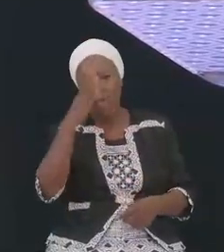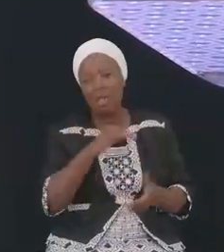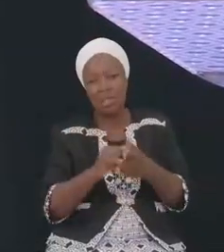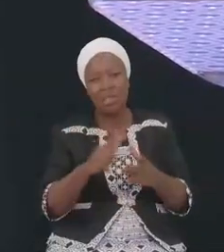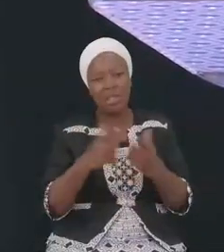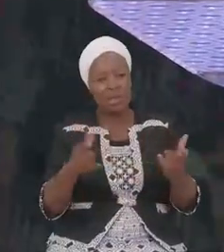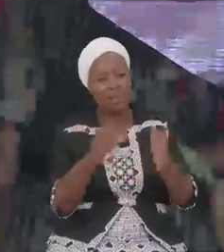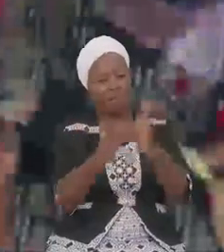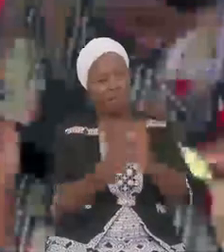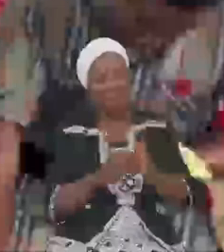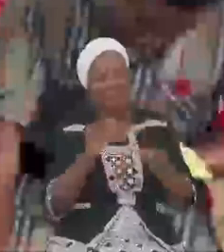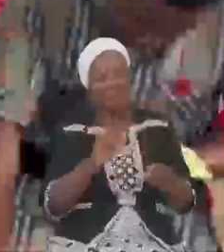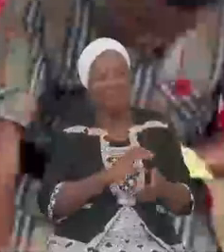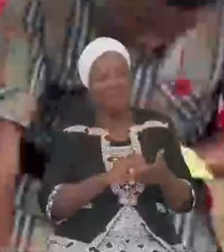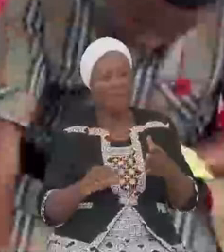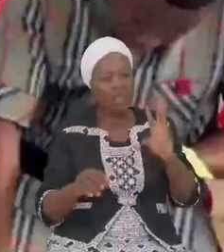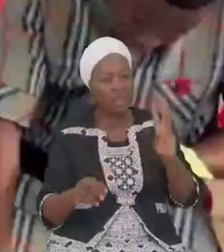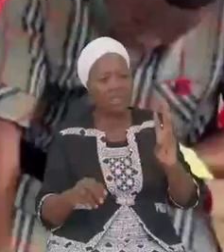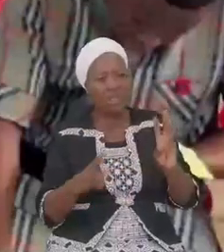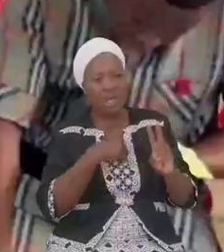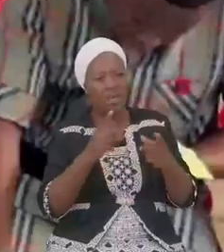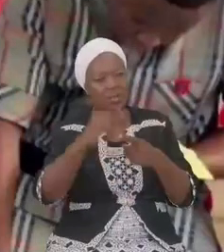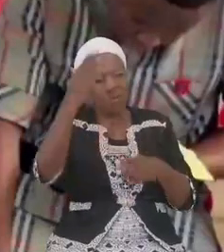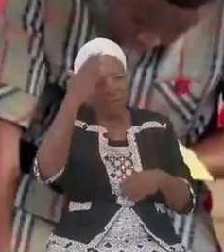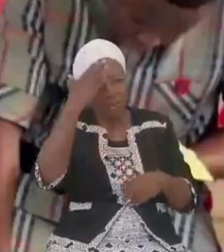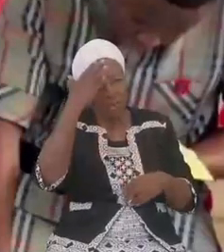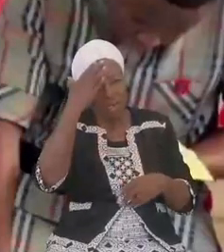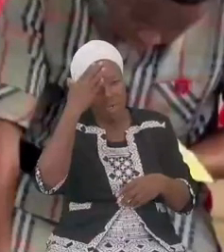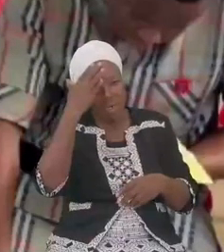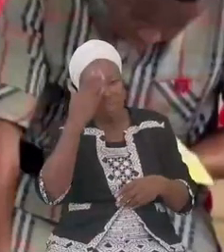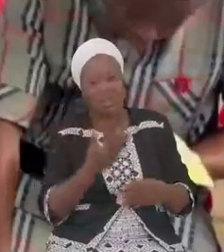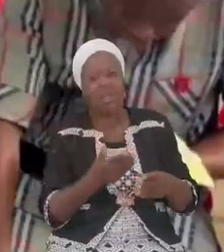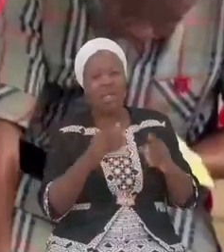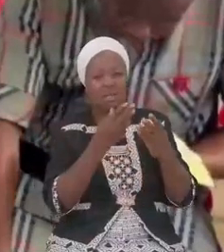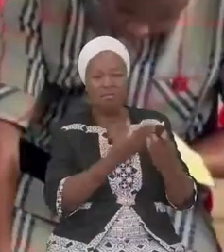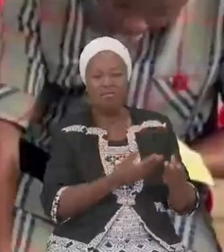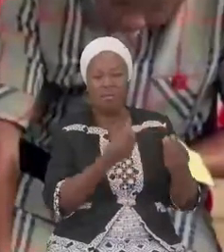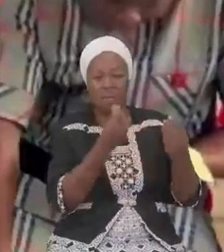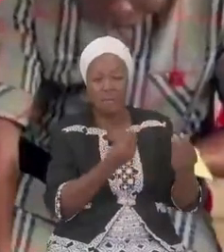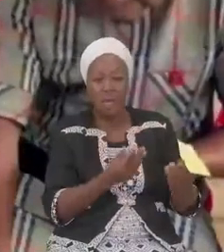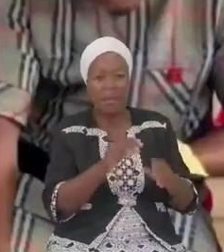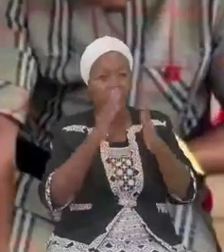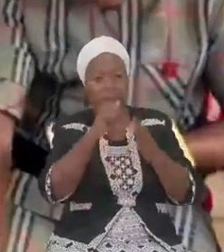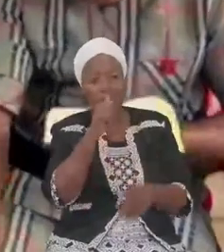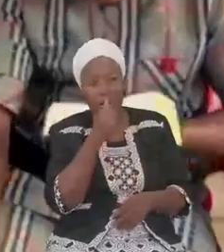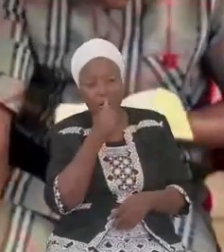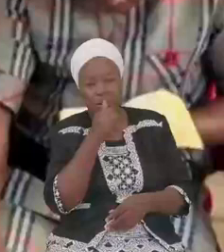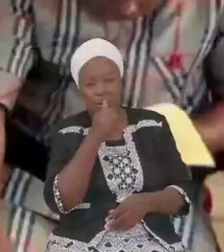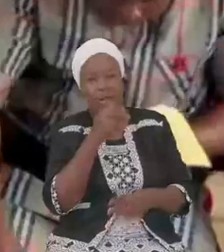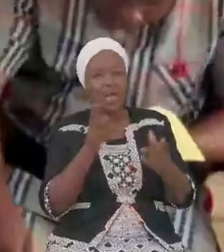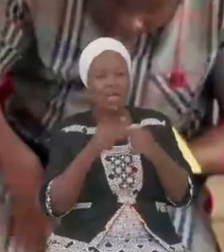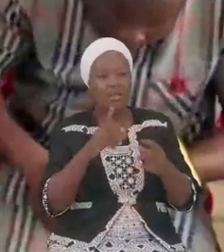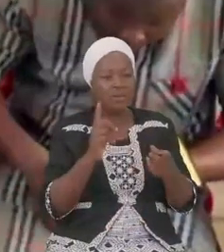la vertu, une grande portion, à la vertu, la science, une grande portion, à la science,